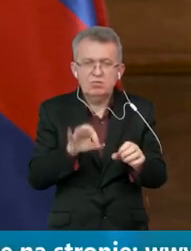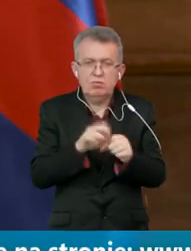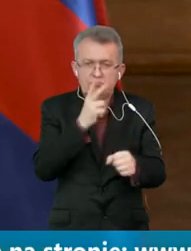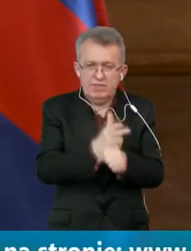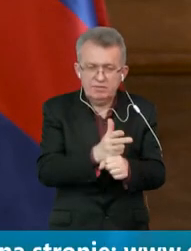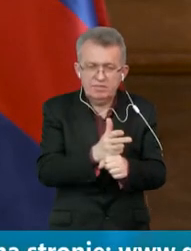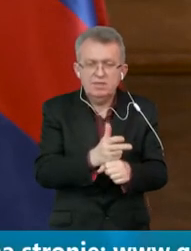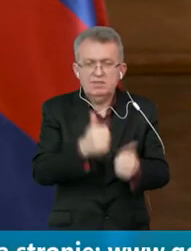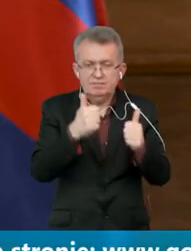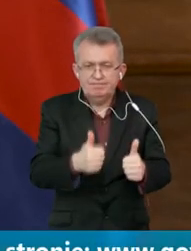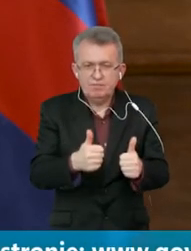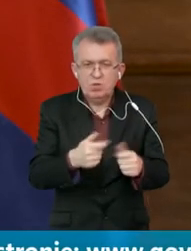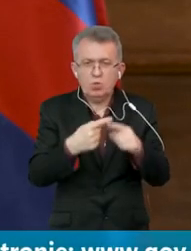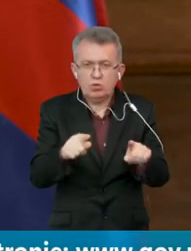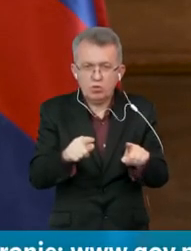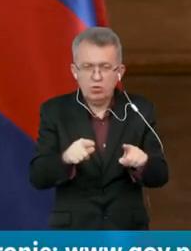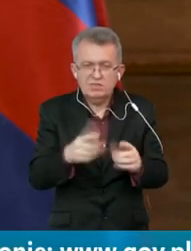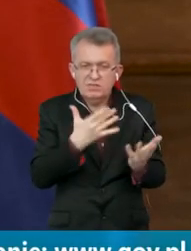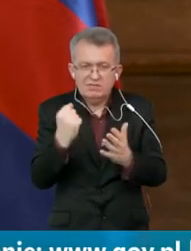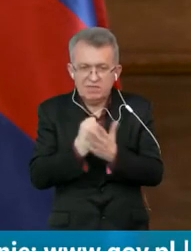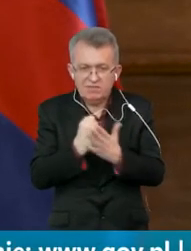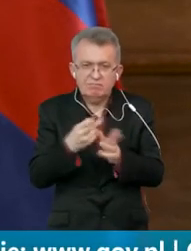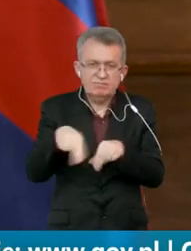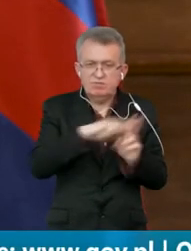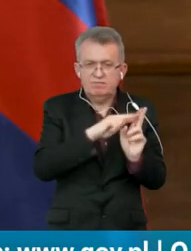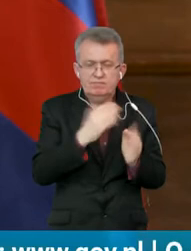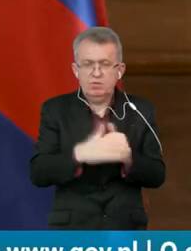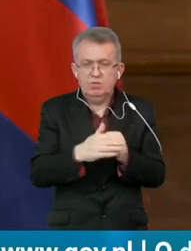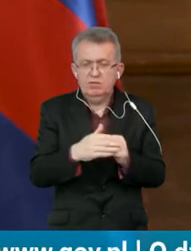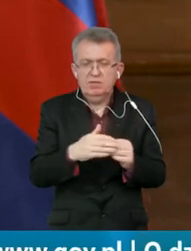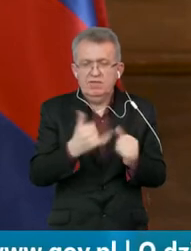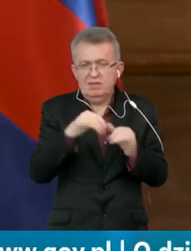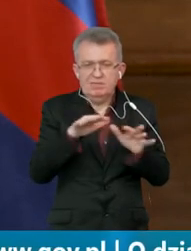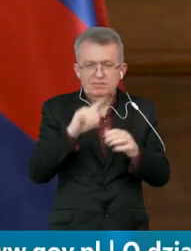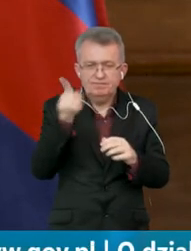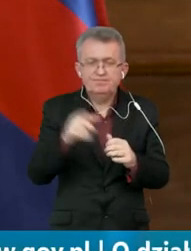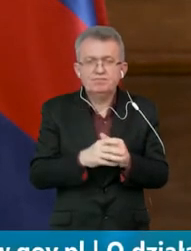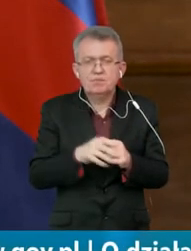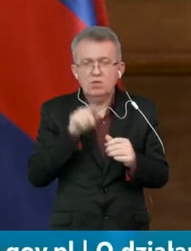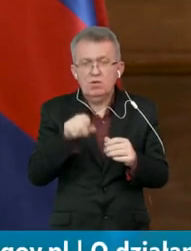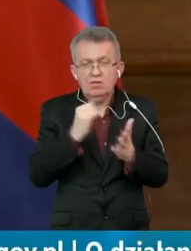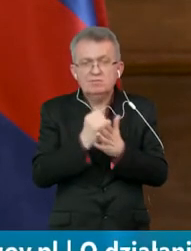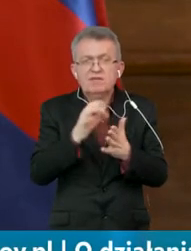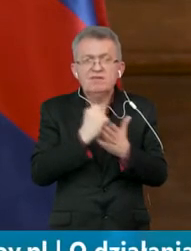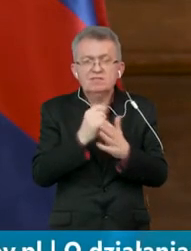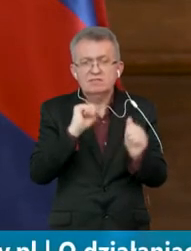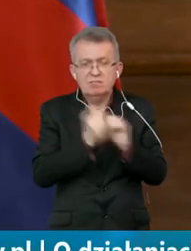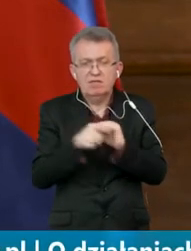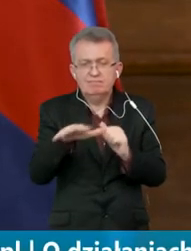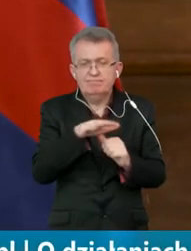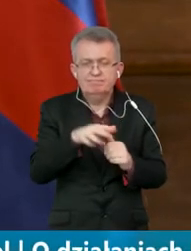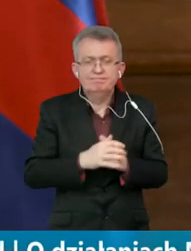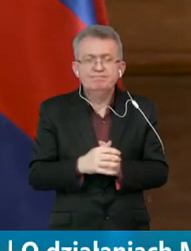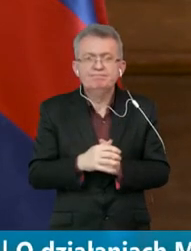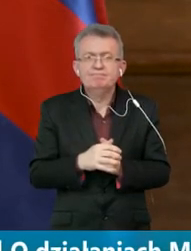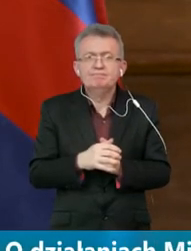zaparkować, zatrzymać się na krótki okres czasu, załatwić swoje sprawy i odjechać w inne miejsce. Tak, temu celowi przede wszystkim służą zmiany w strefie płatnego parkowania.